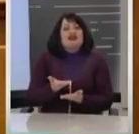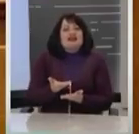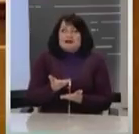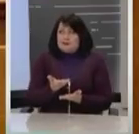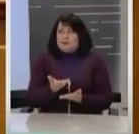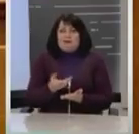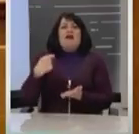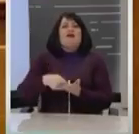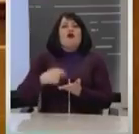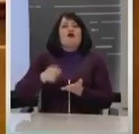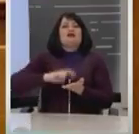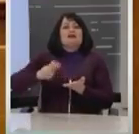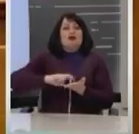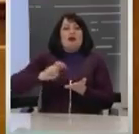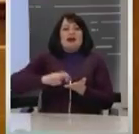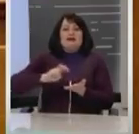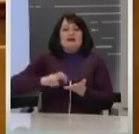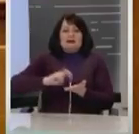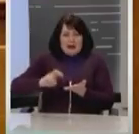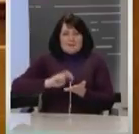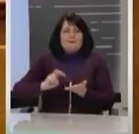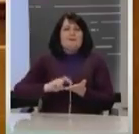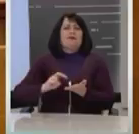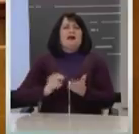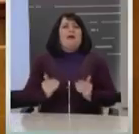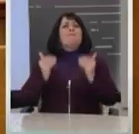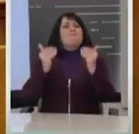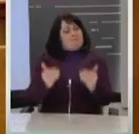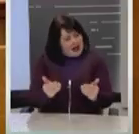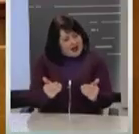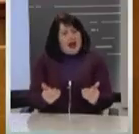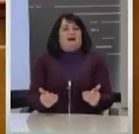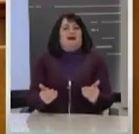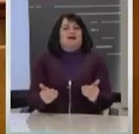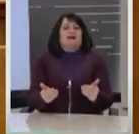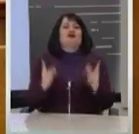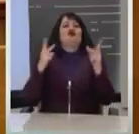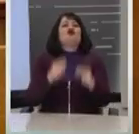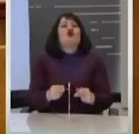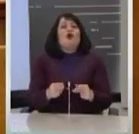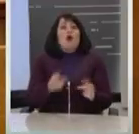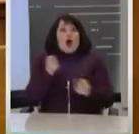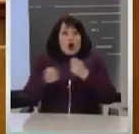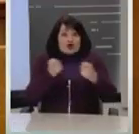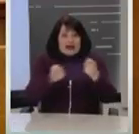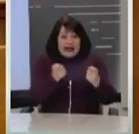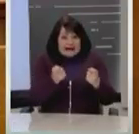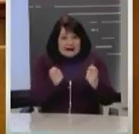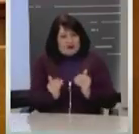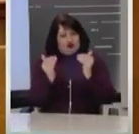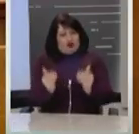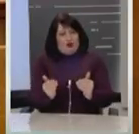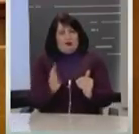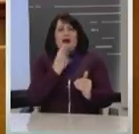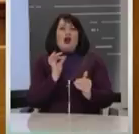καταβολής φόρων και εισφορών, τελών, καθώς και παράταση και αναστολή καταβολής βεβαιωμένων οφειλών